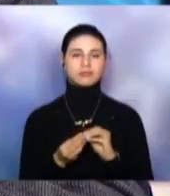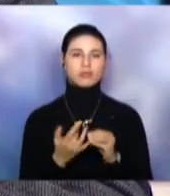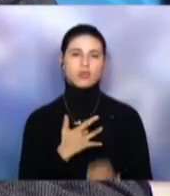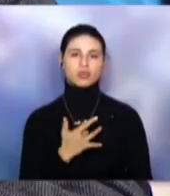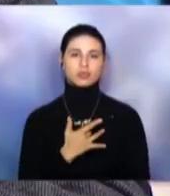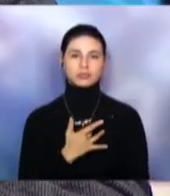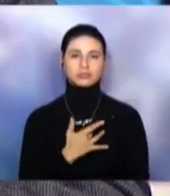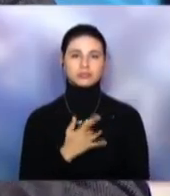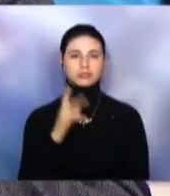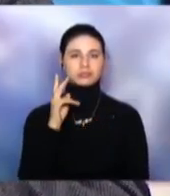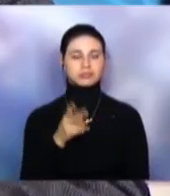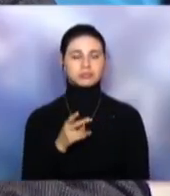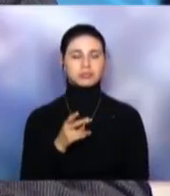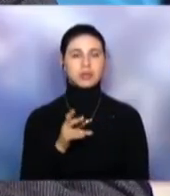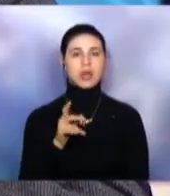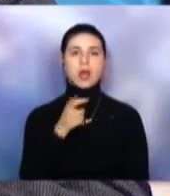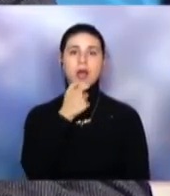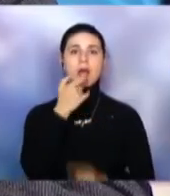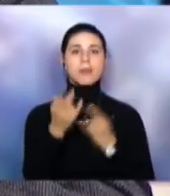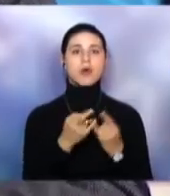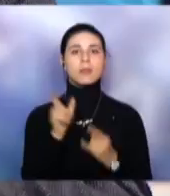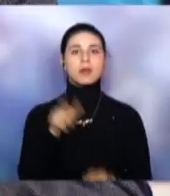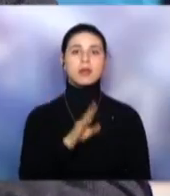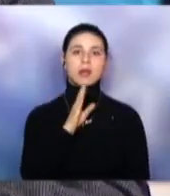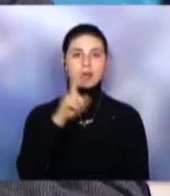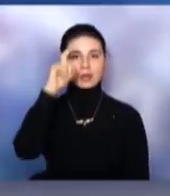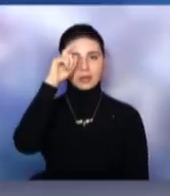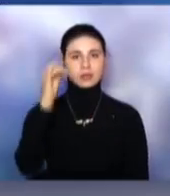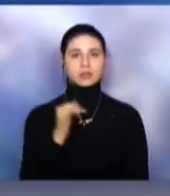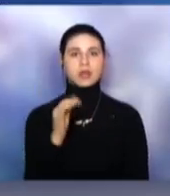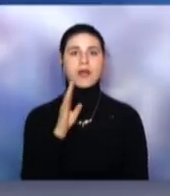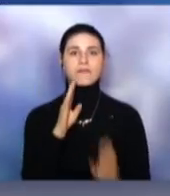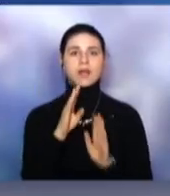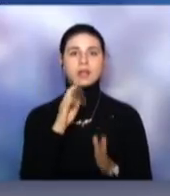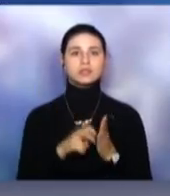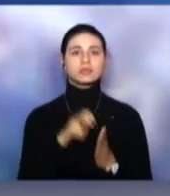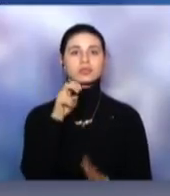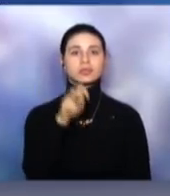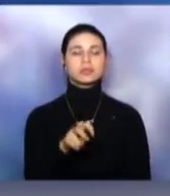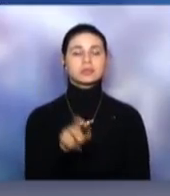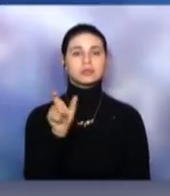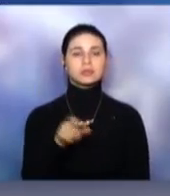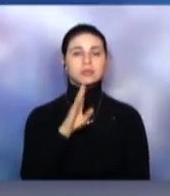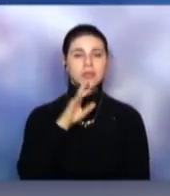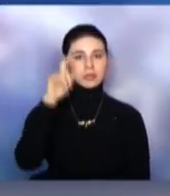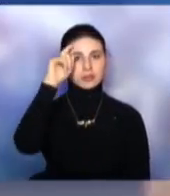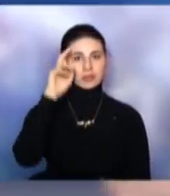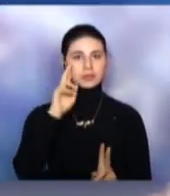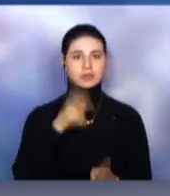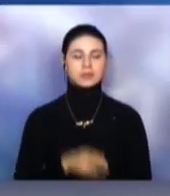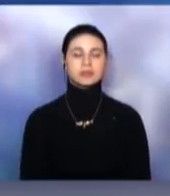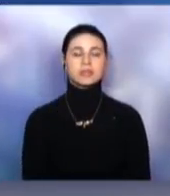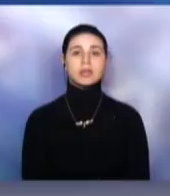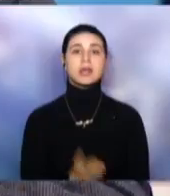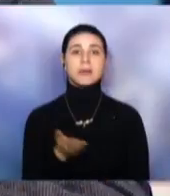და ხალხი არ ვიცი მაყურებელი ლასკესის გახლავთ ჩვენს მაყურებელს. ფეისბუქზე მოგწერა, ამიტომ მე არ ვიცი ზუსტად მამაკაცია თუ ქალბატონი. მაშინ